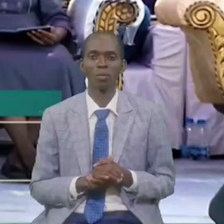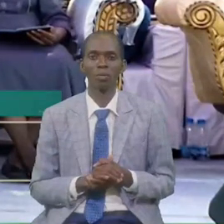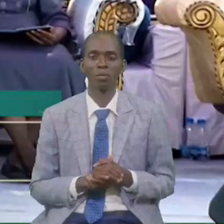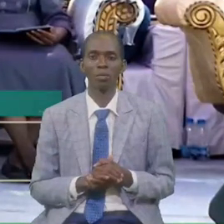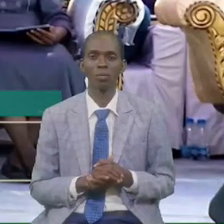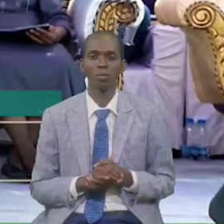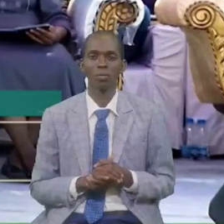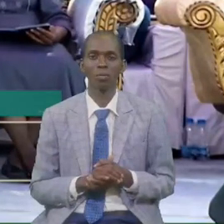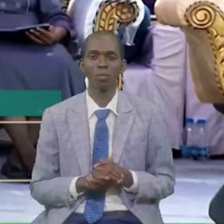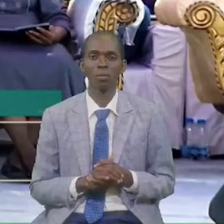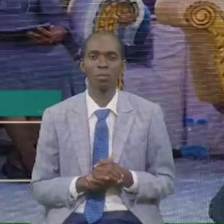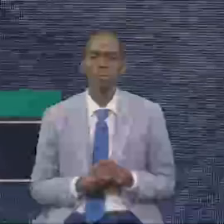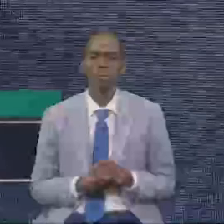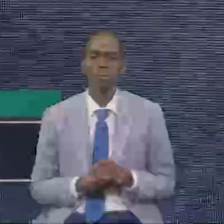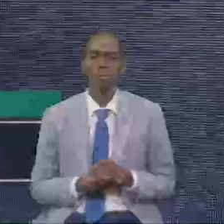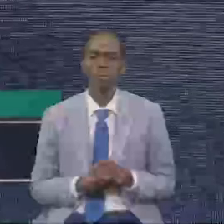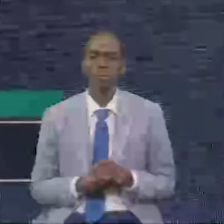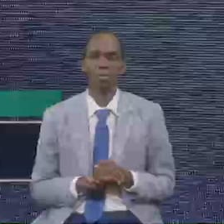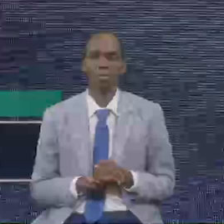censés faire.